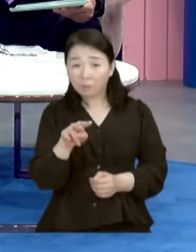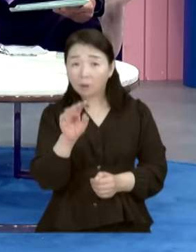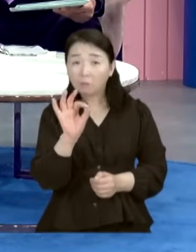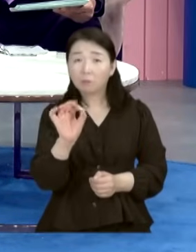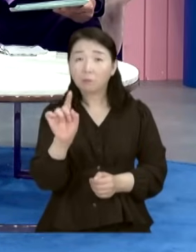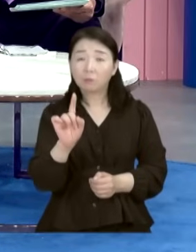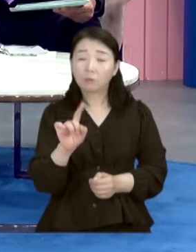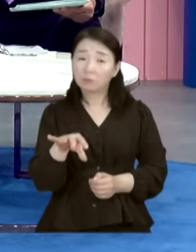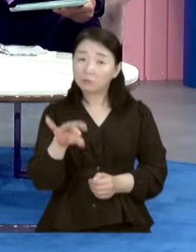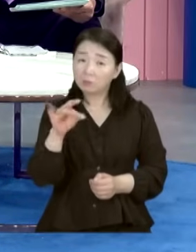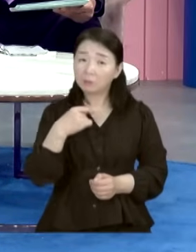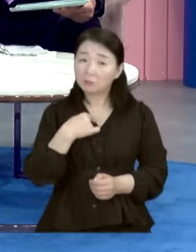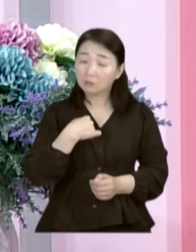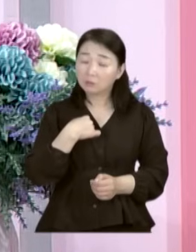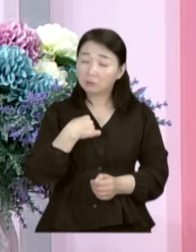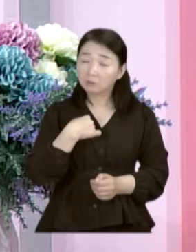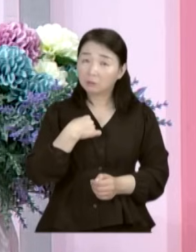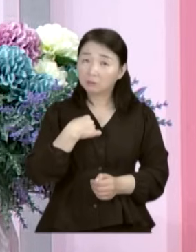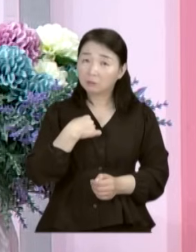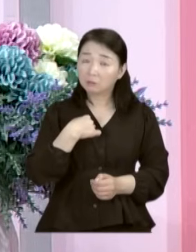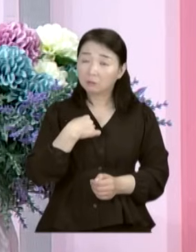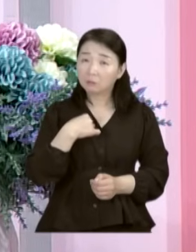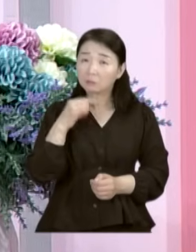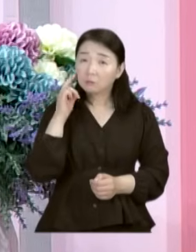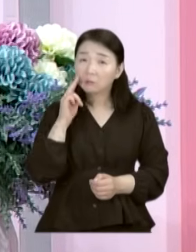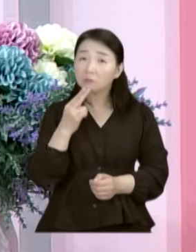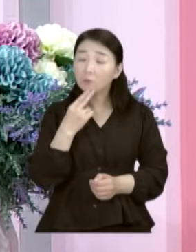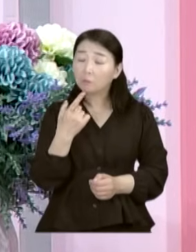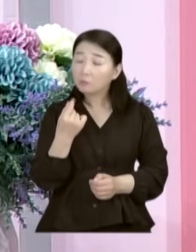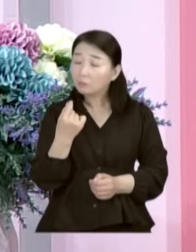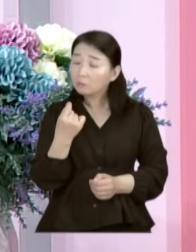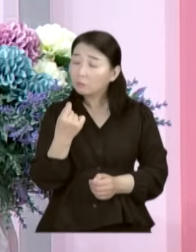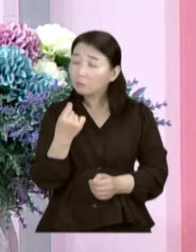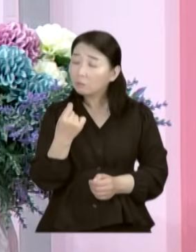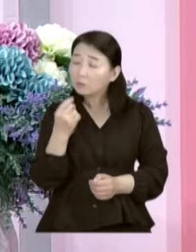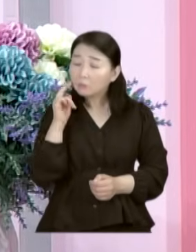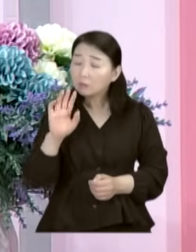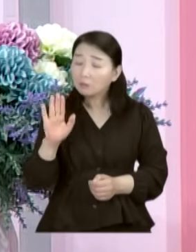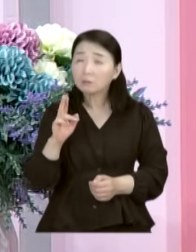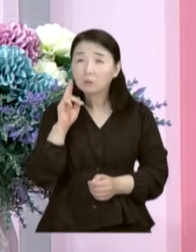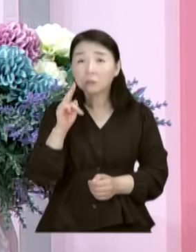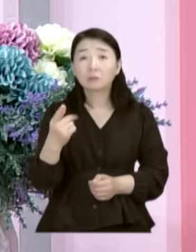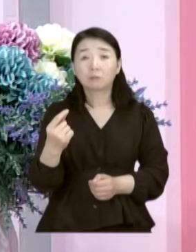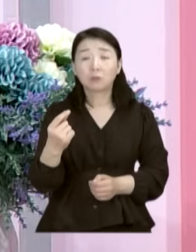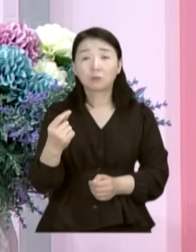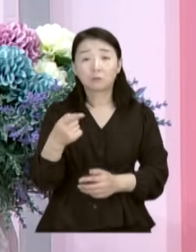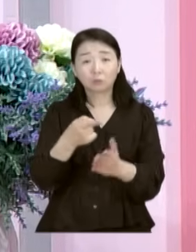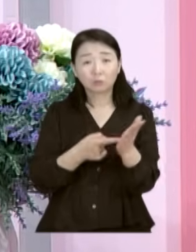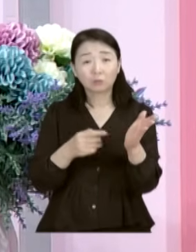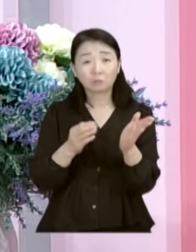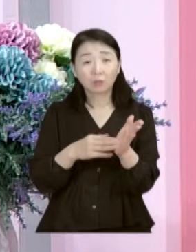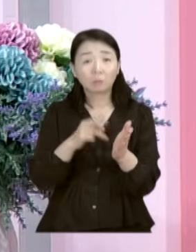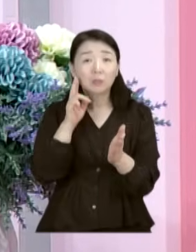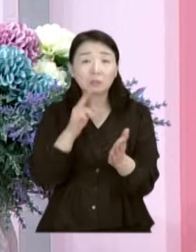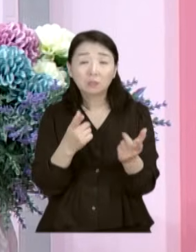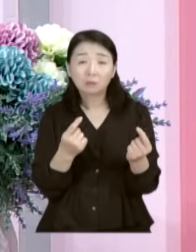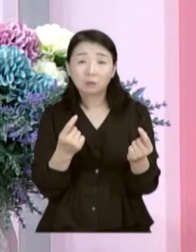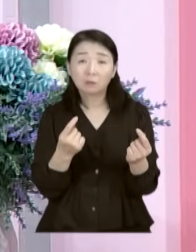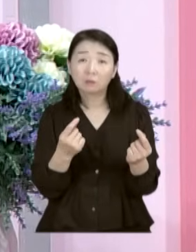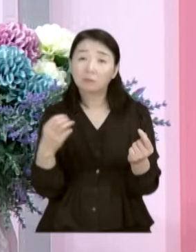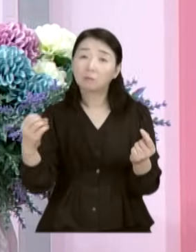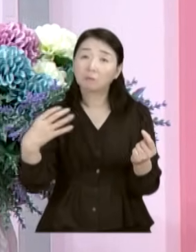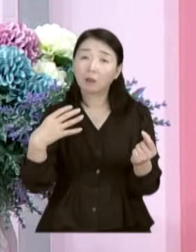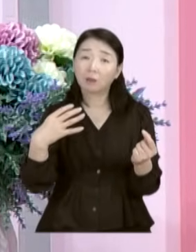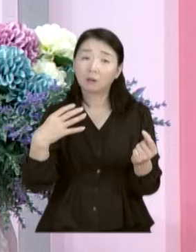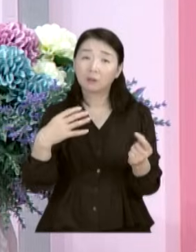이분이 이렇게 보시더니 처음에는 저한테 이게 심각하지 않은 걸로 생각을 심각하지 않은 건가 했더니 심각하죠 수술하게